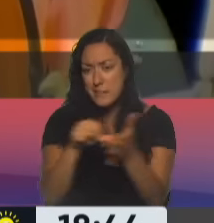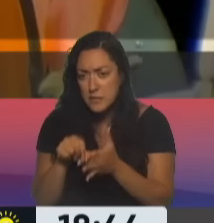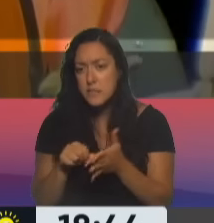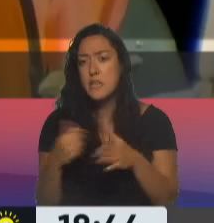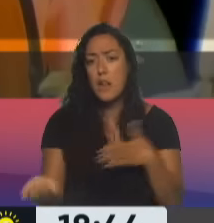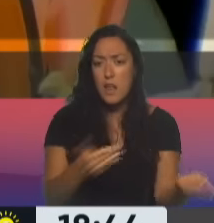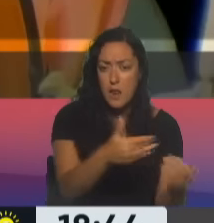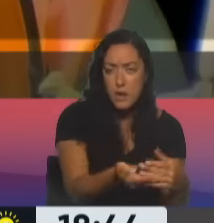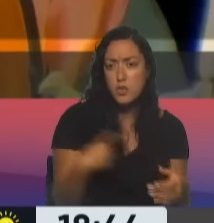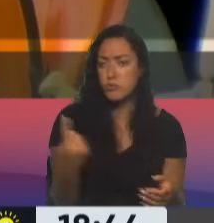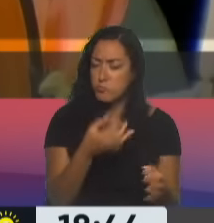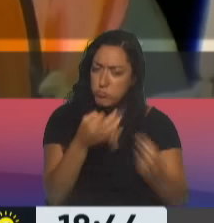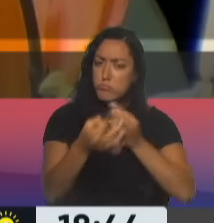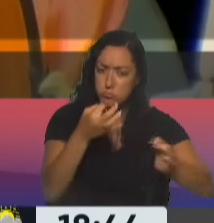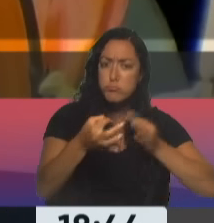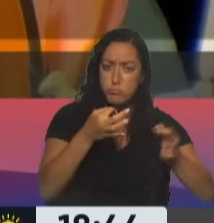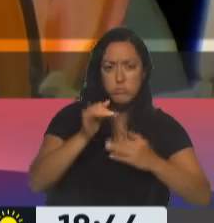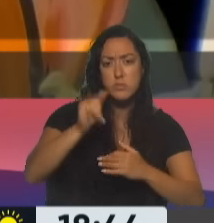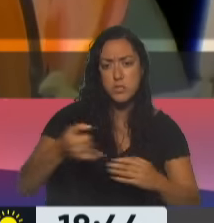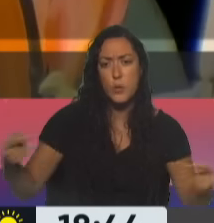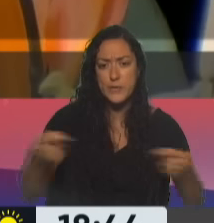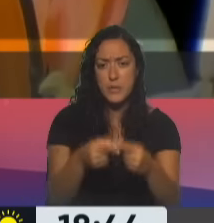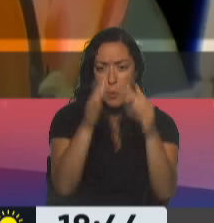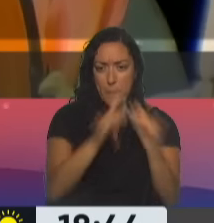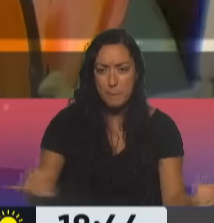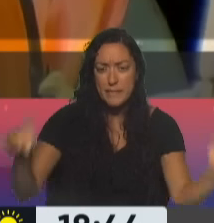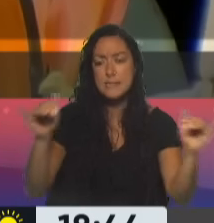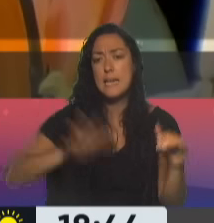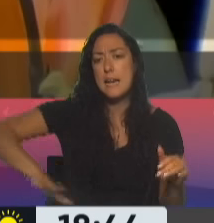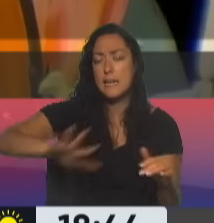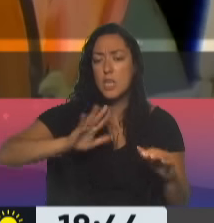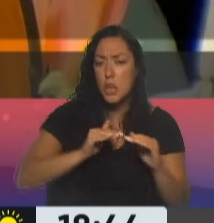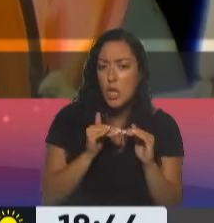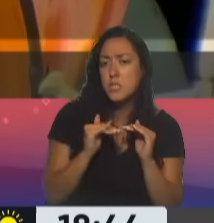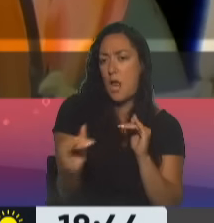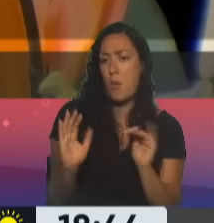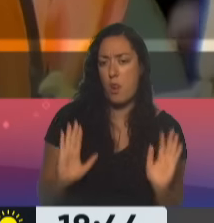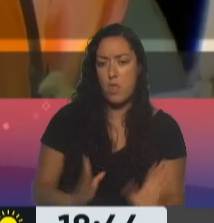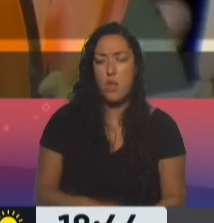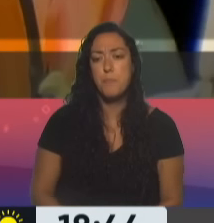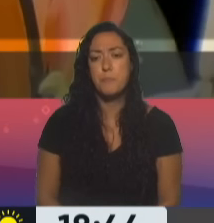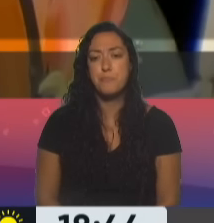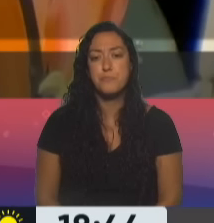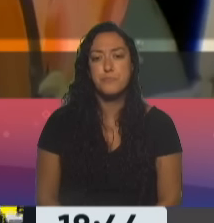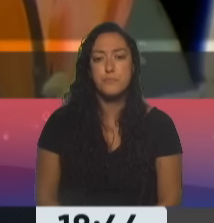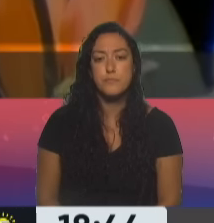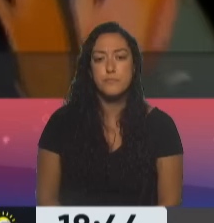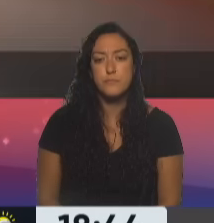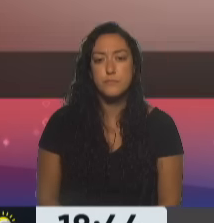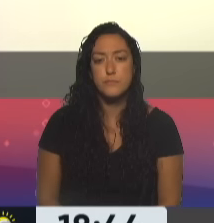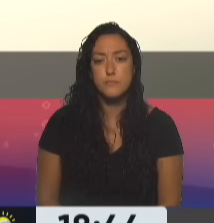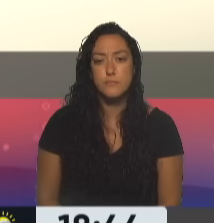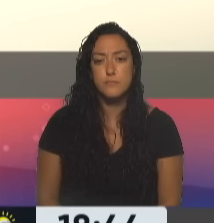قوا در جهت صلح و آرامش در منطقه با کشورهای همسایه در حال گفتگو